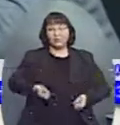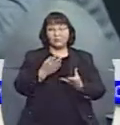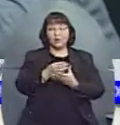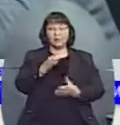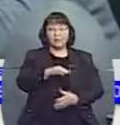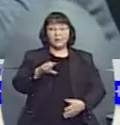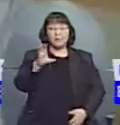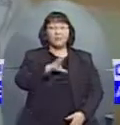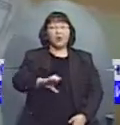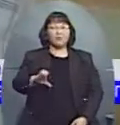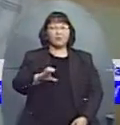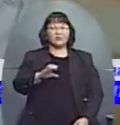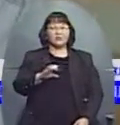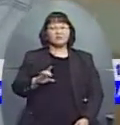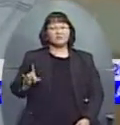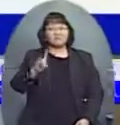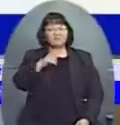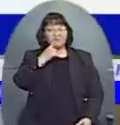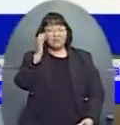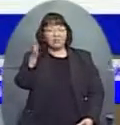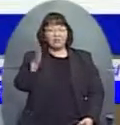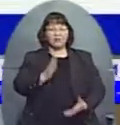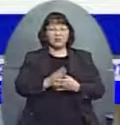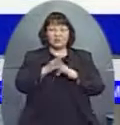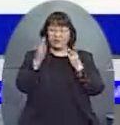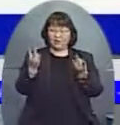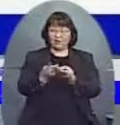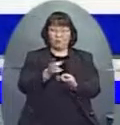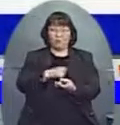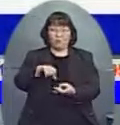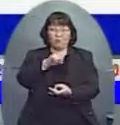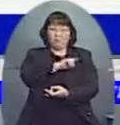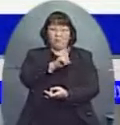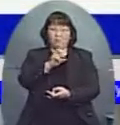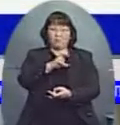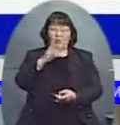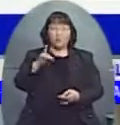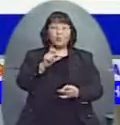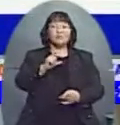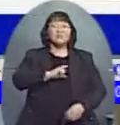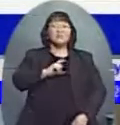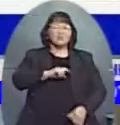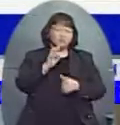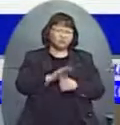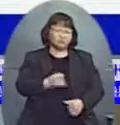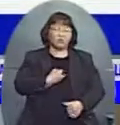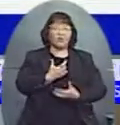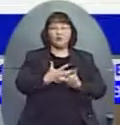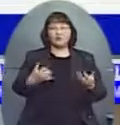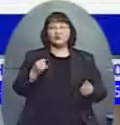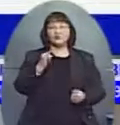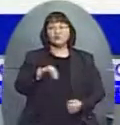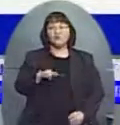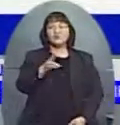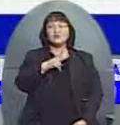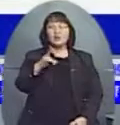байна. Нийгэм уур баян болохоор хүний эрх бол зөрчигдсөөр байна. Олон юм дээр зөрчигдчихэ. Бид нар одоо